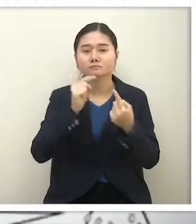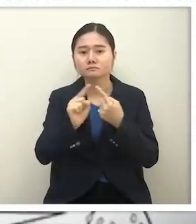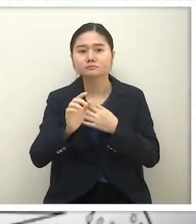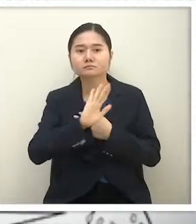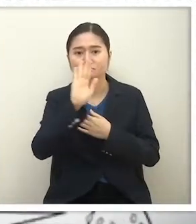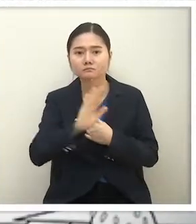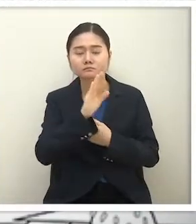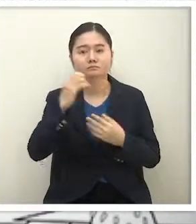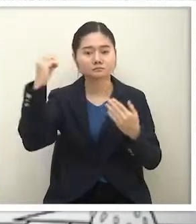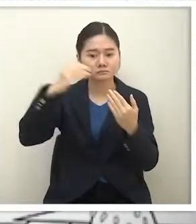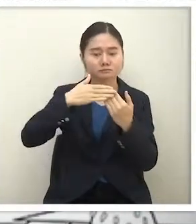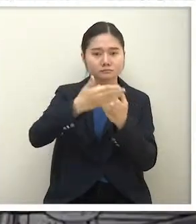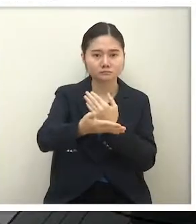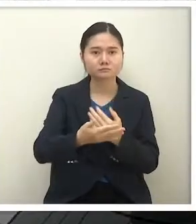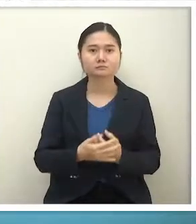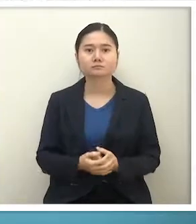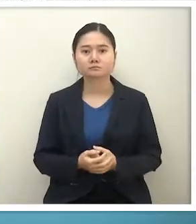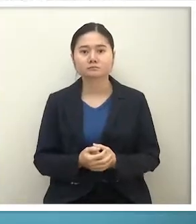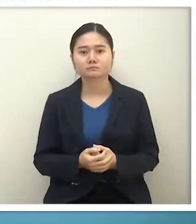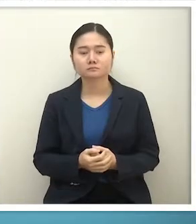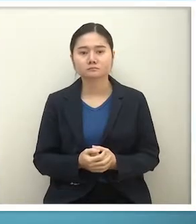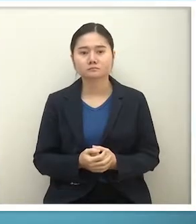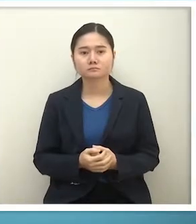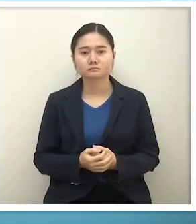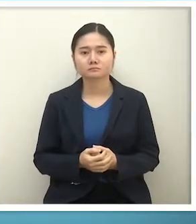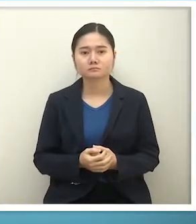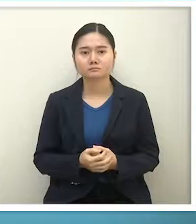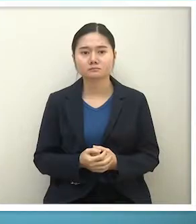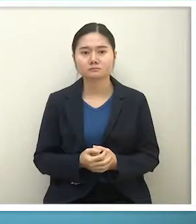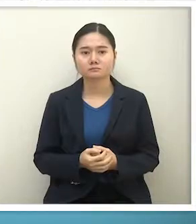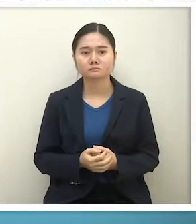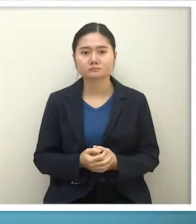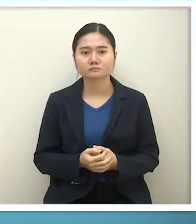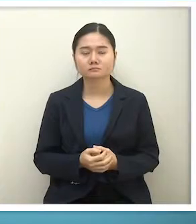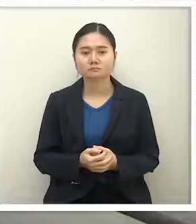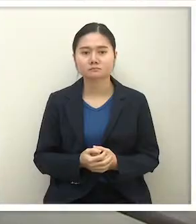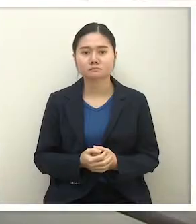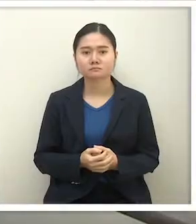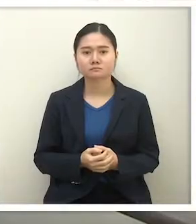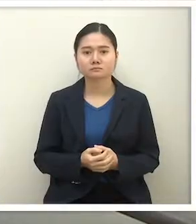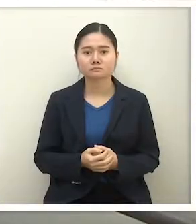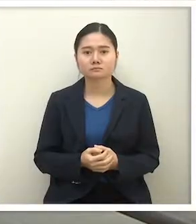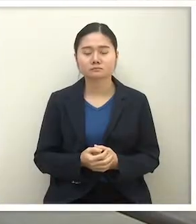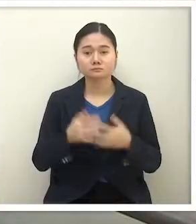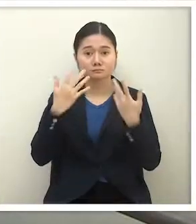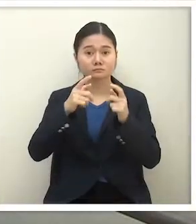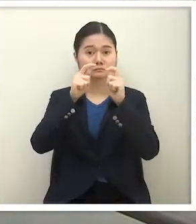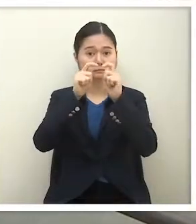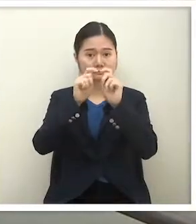ตรงไหนจะมีแสงมีเงานะครับจากนั้น เขาก็มาออกแบบพ